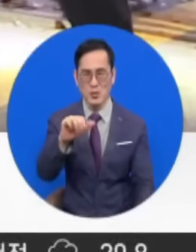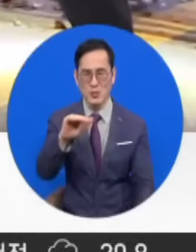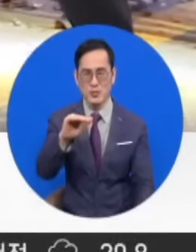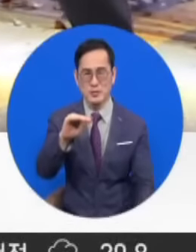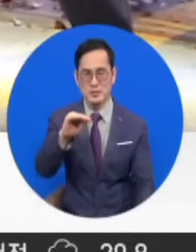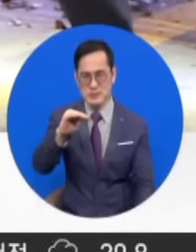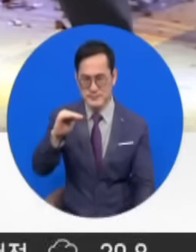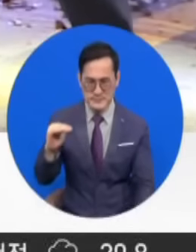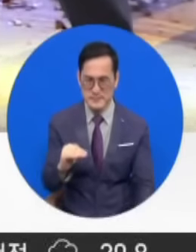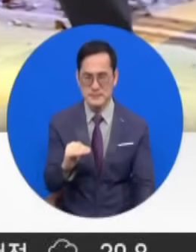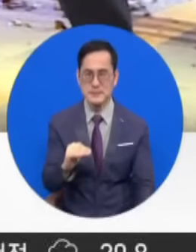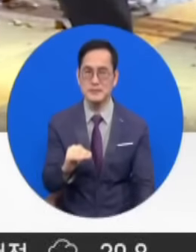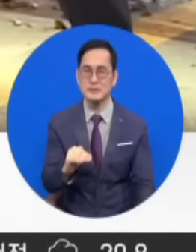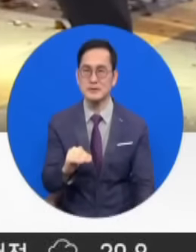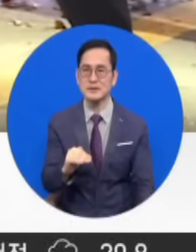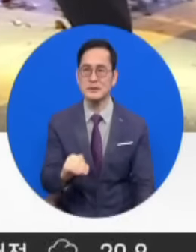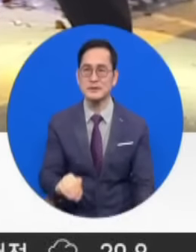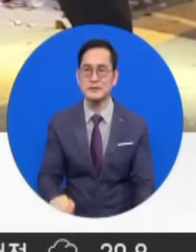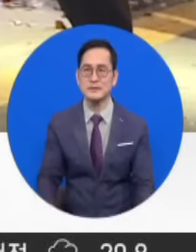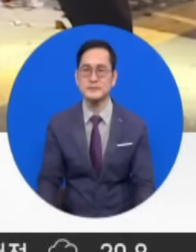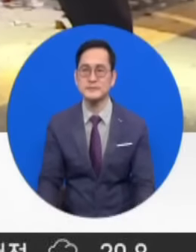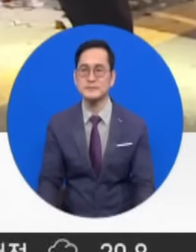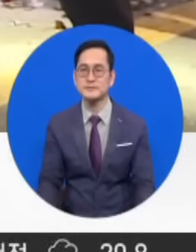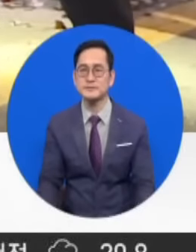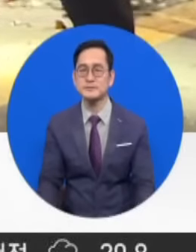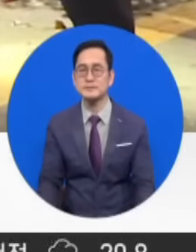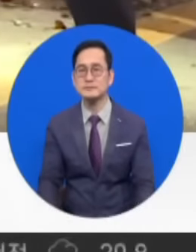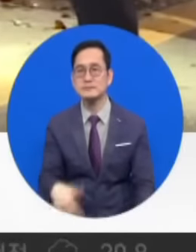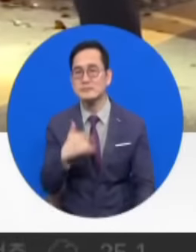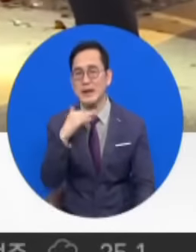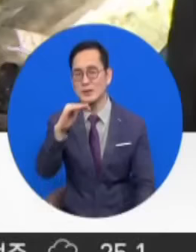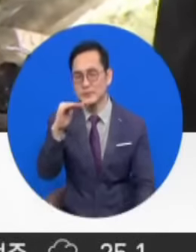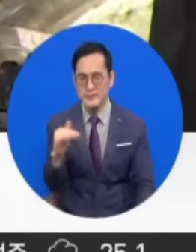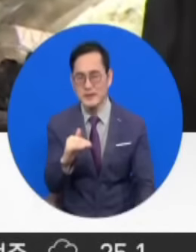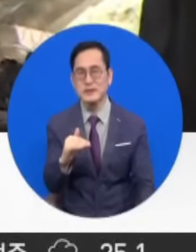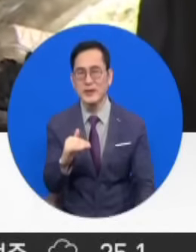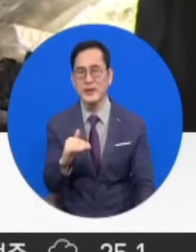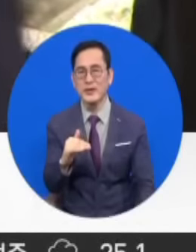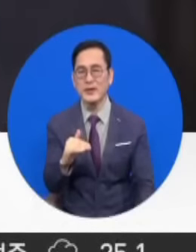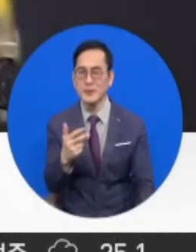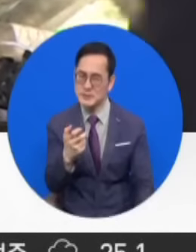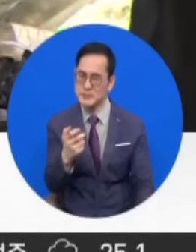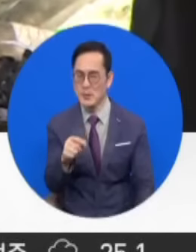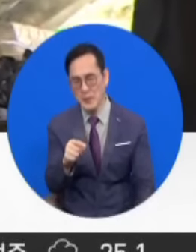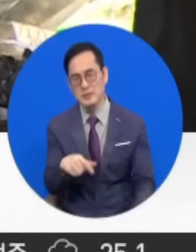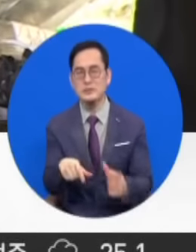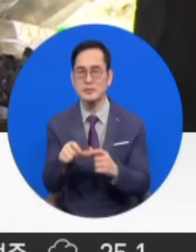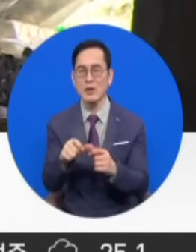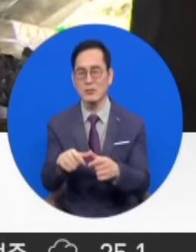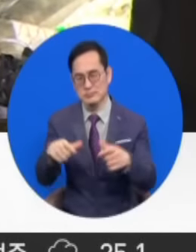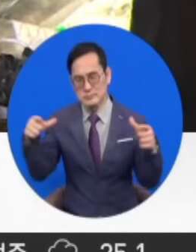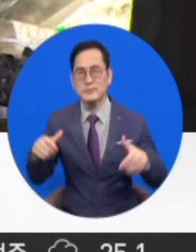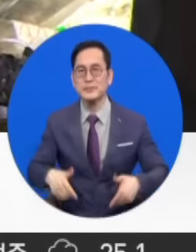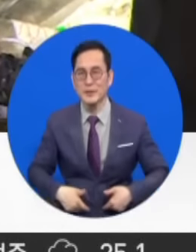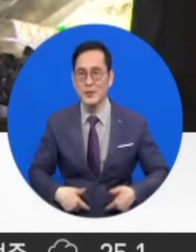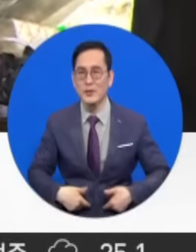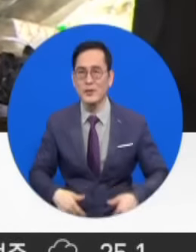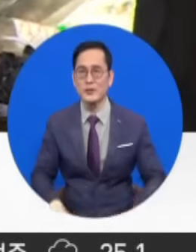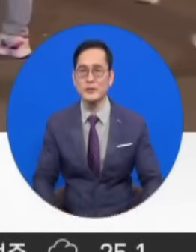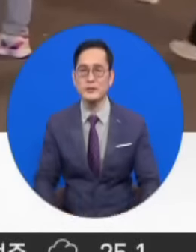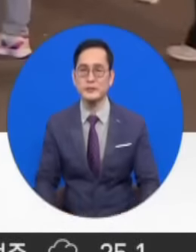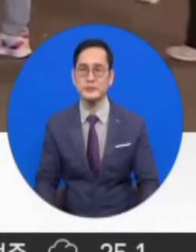뭐 이런 것들을 등등 해가지고 조금 강화시킬 필요는 있다. 저희가 운전 교육 뭐 다시 제공받는 비율도